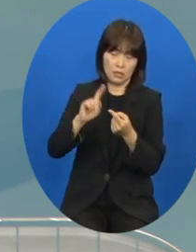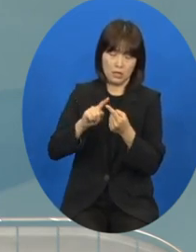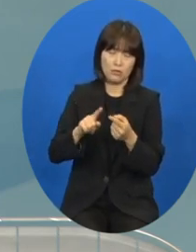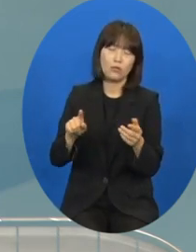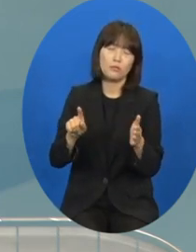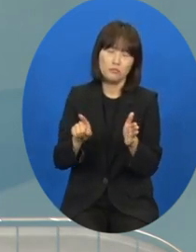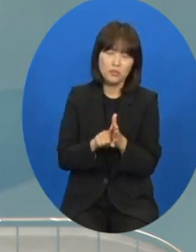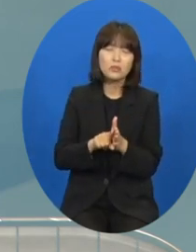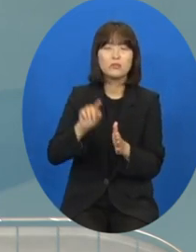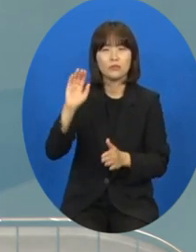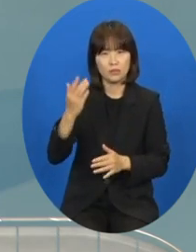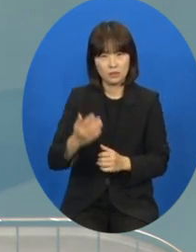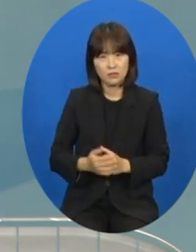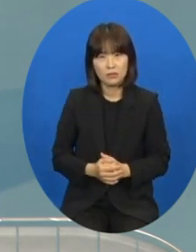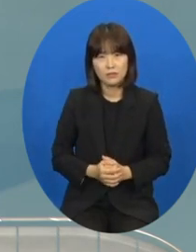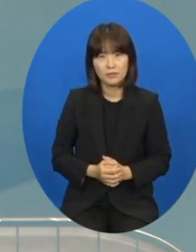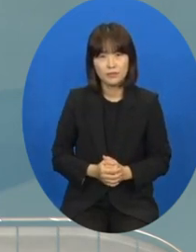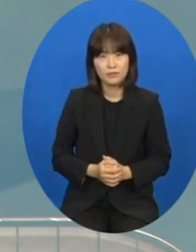거예요.